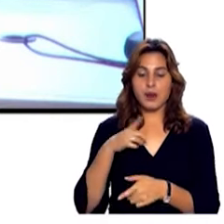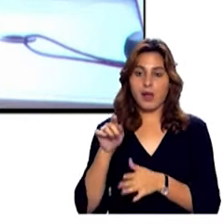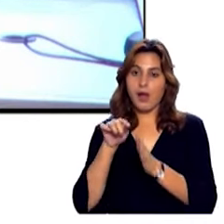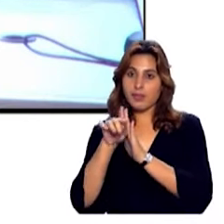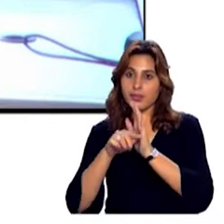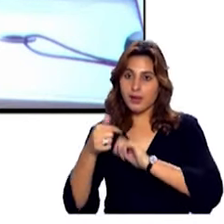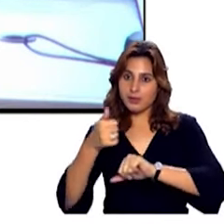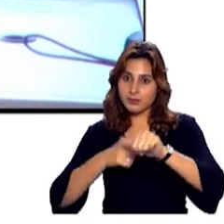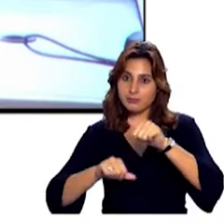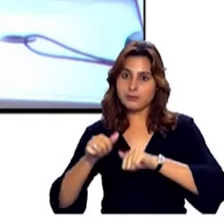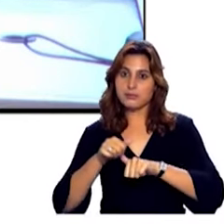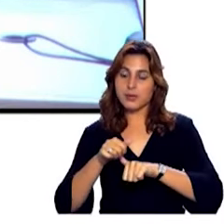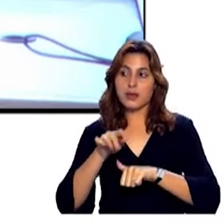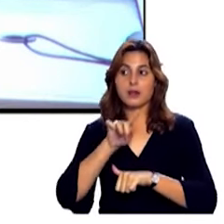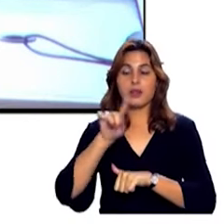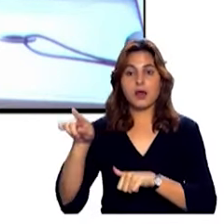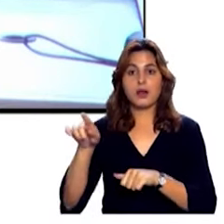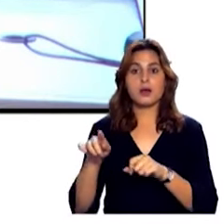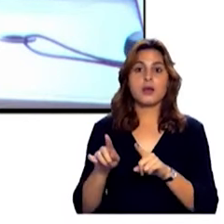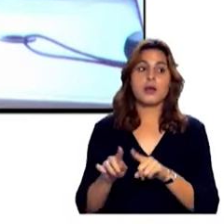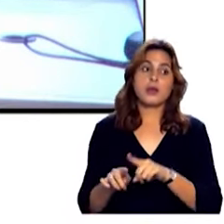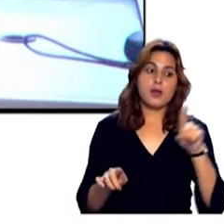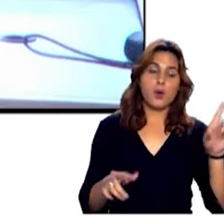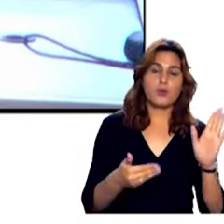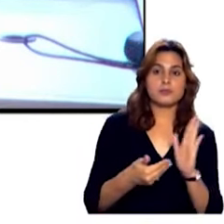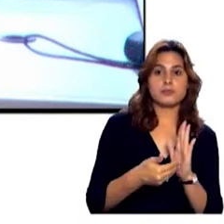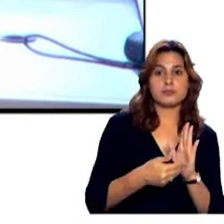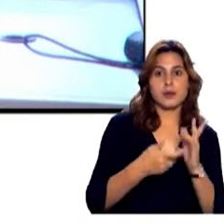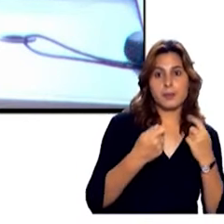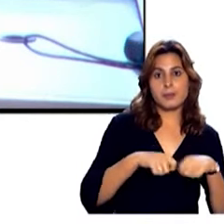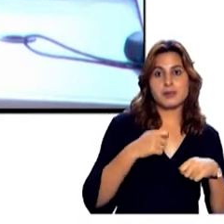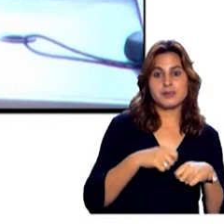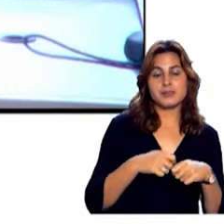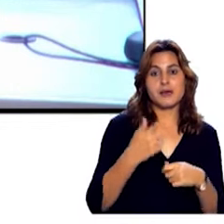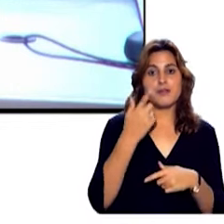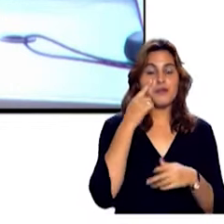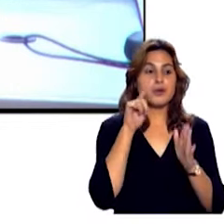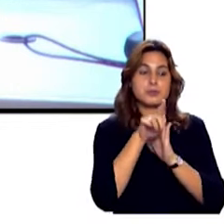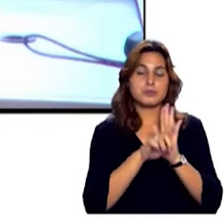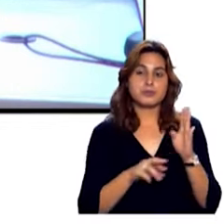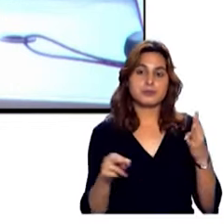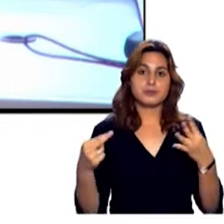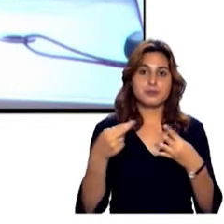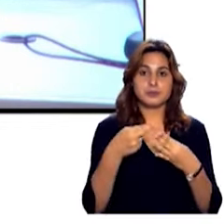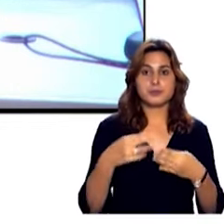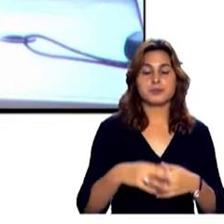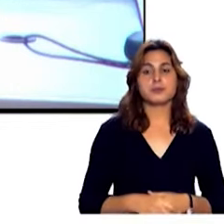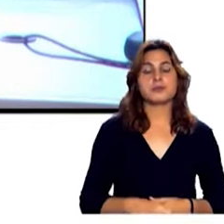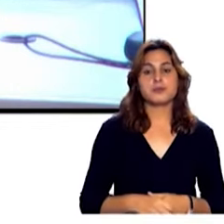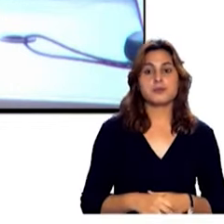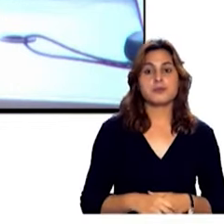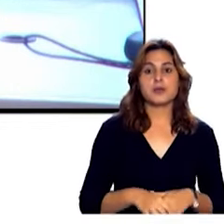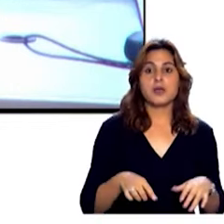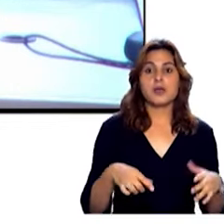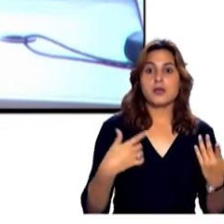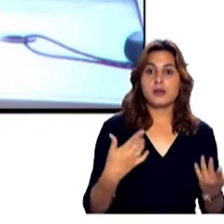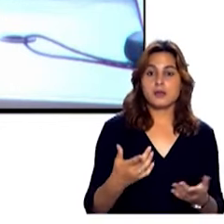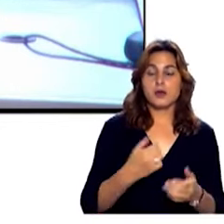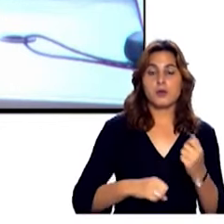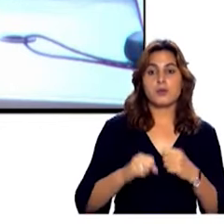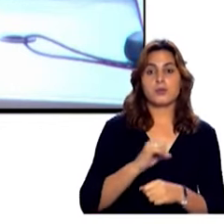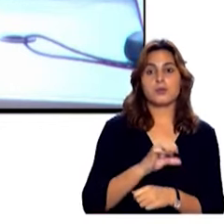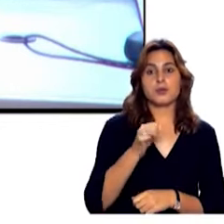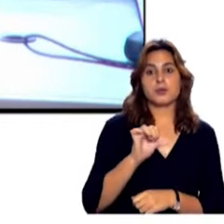fond on a donc supprimé cette sélection des pourvoi en 1947 en France mais depuis 1947 on se